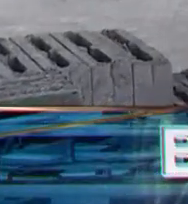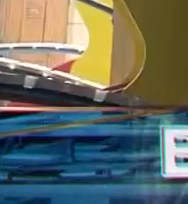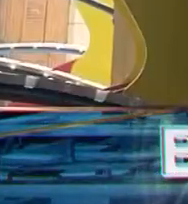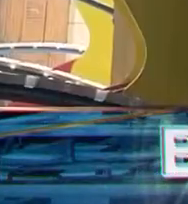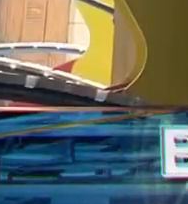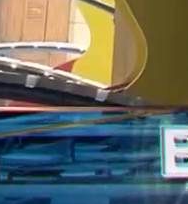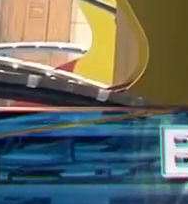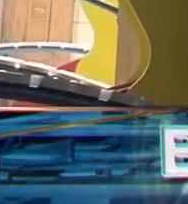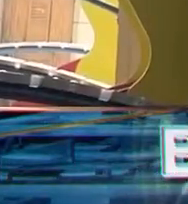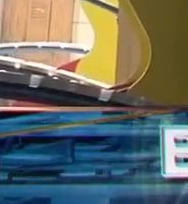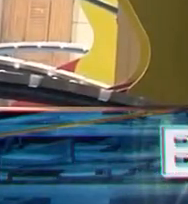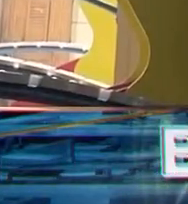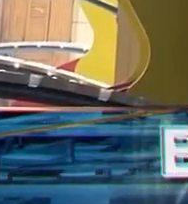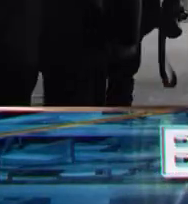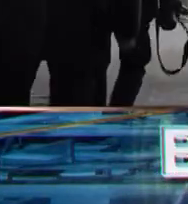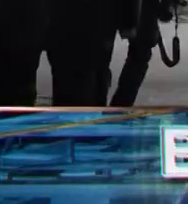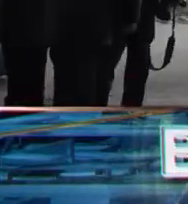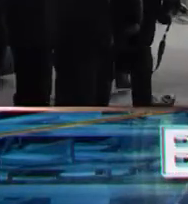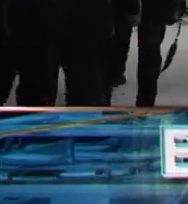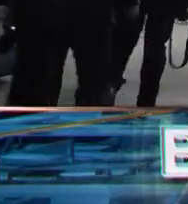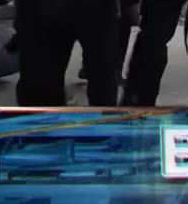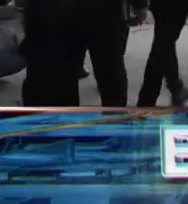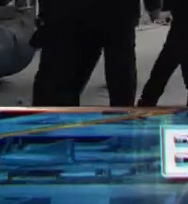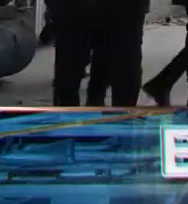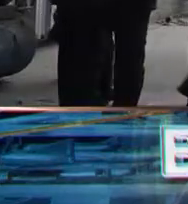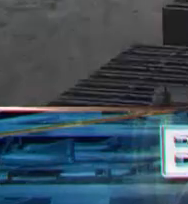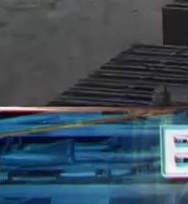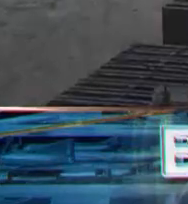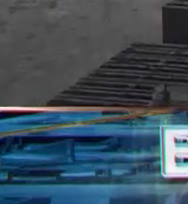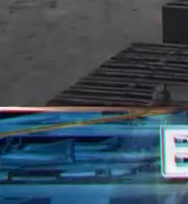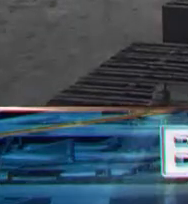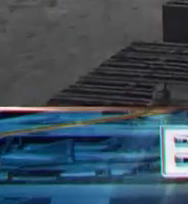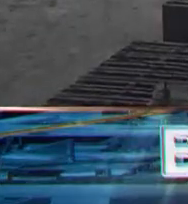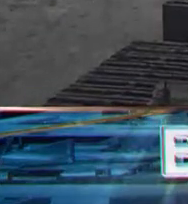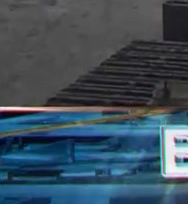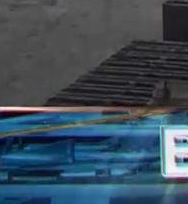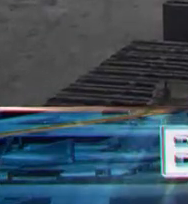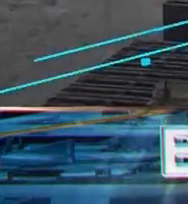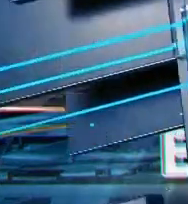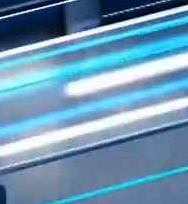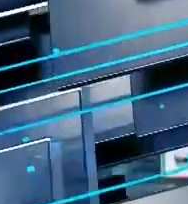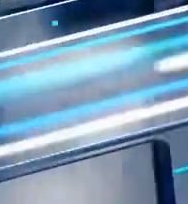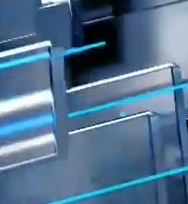Қауіпсіз конструкциялар Талдықорғанда балалар ойын алаңдарын жасайтын цех іске қосылды.